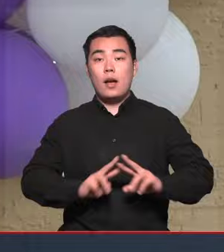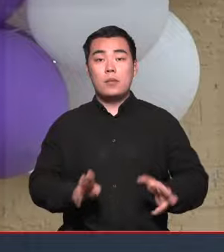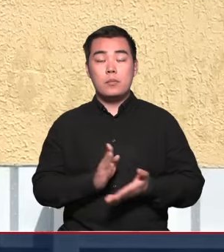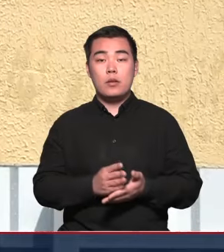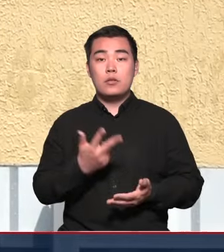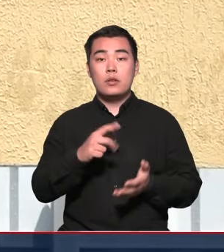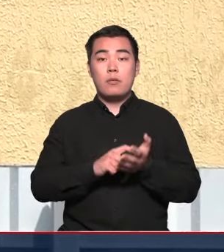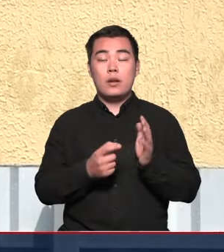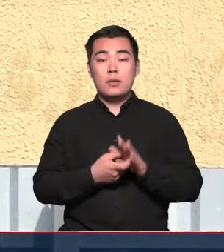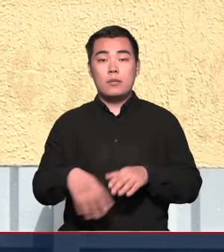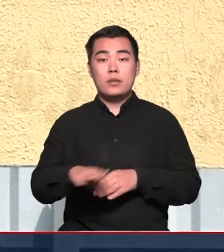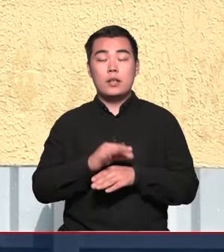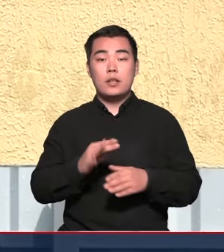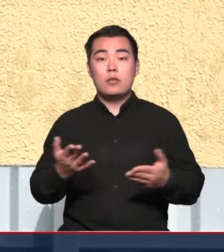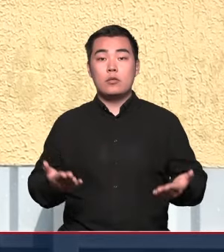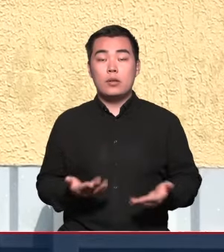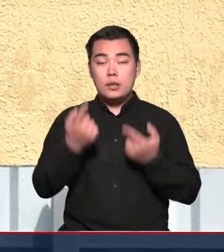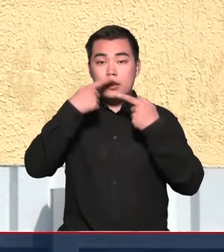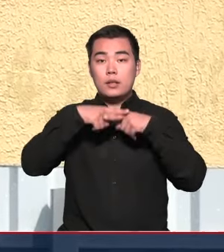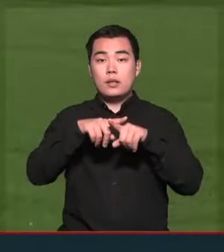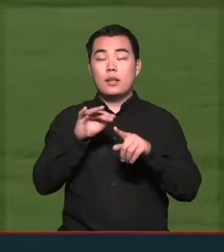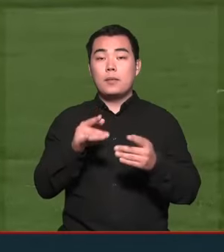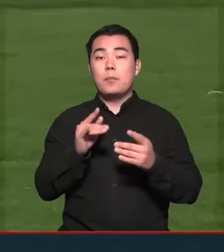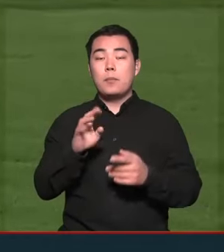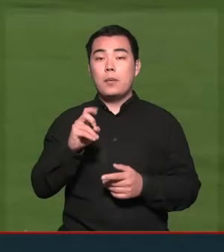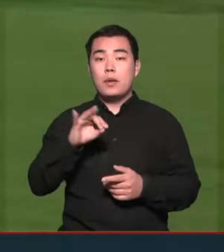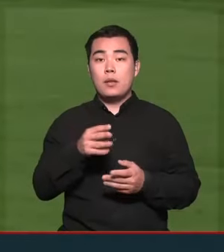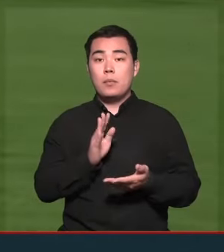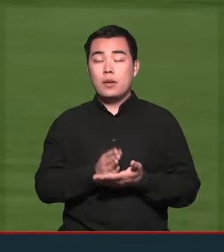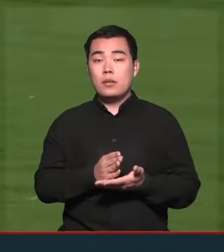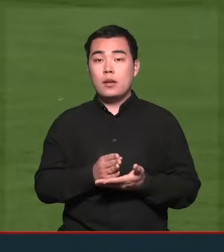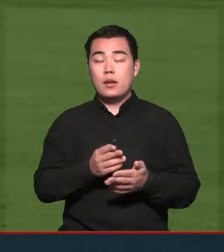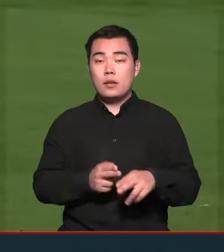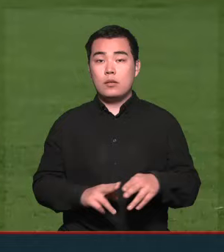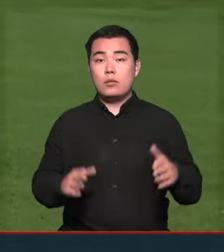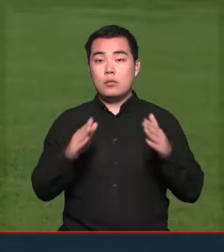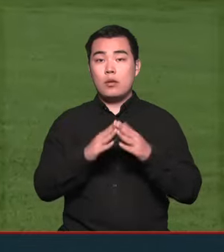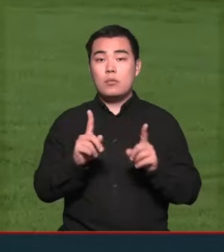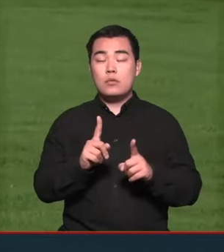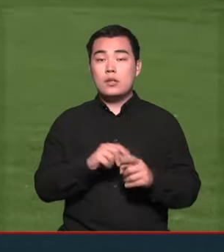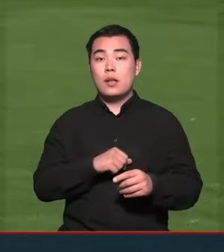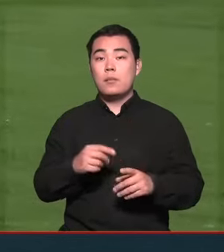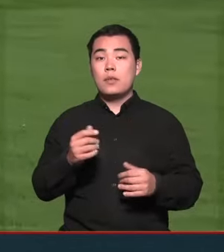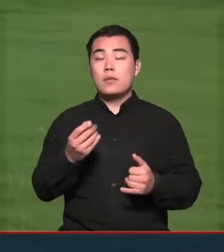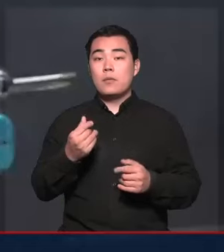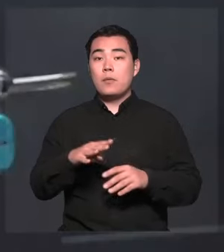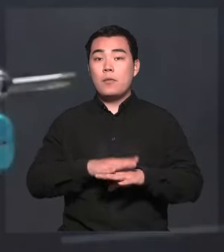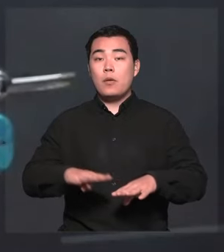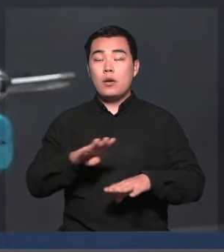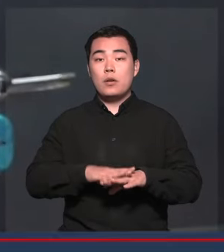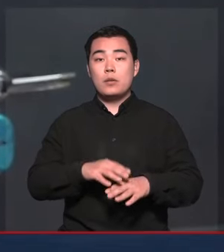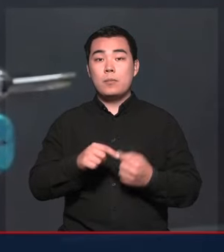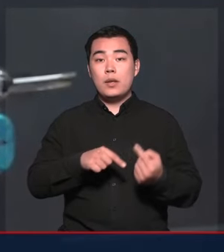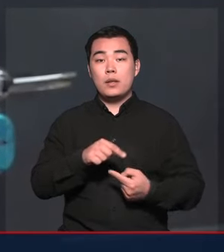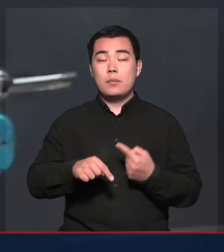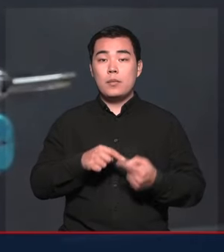Барлығы 3 бөлмелі, әрі тұрмыстық техника мен жиһазы бар. Айта кету қажет, бұл үйлер демеушілердің қаржысына салынып жатыр.